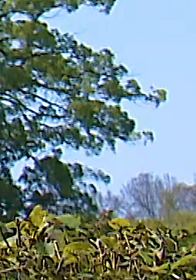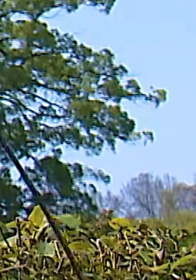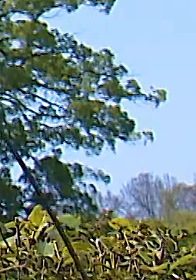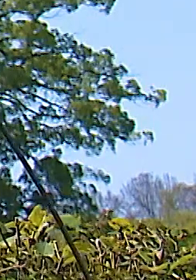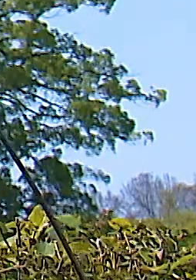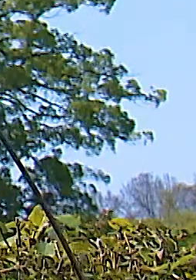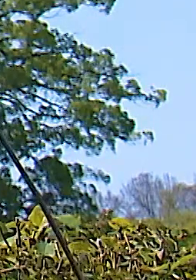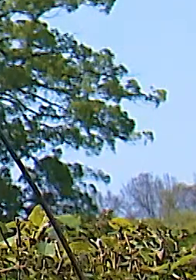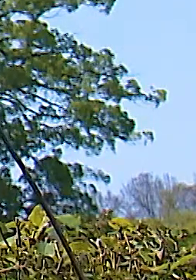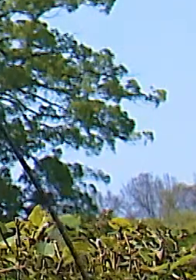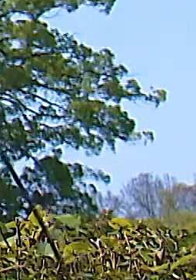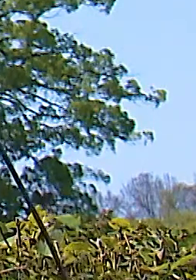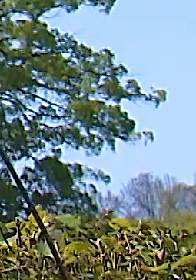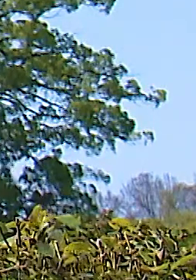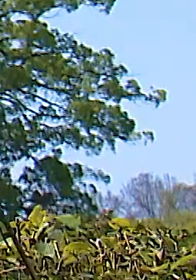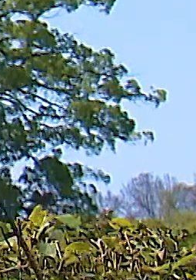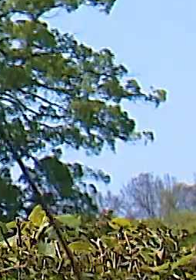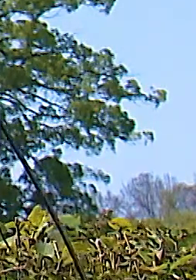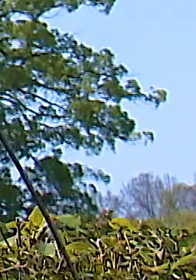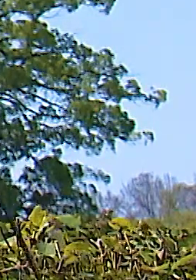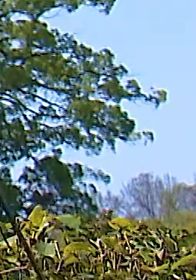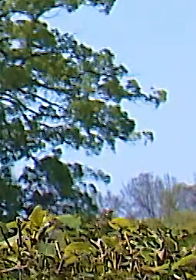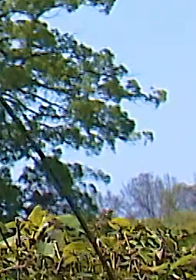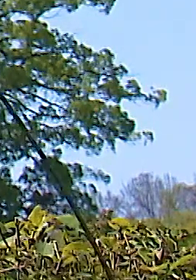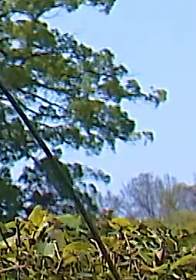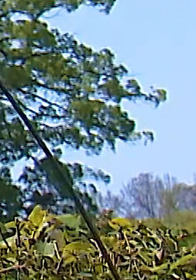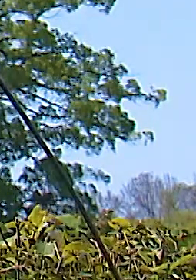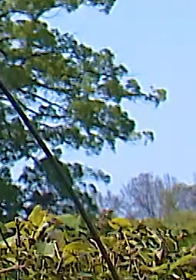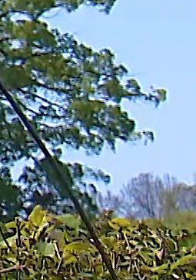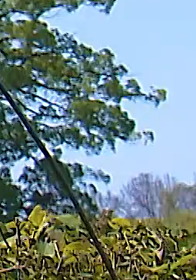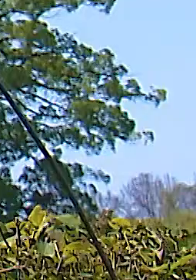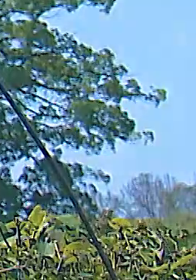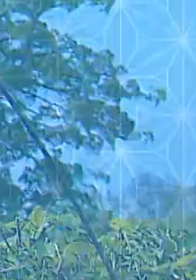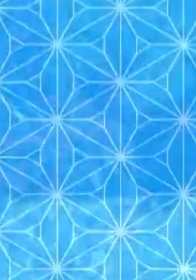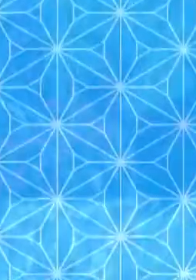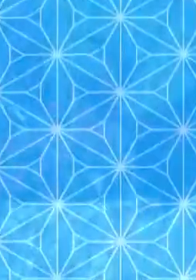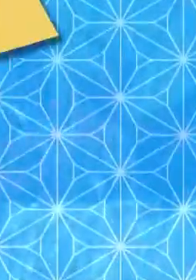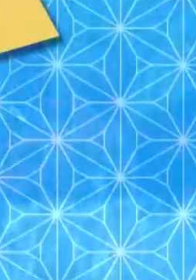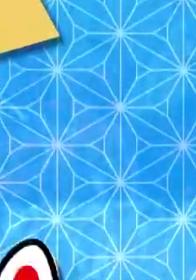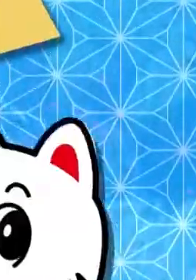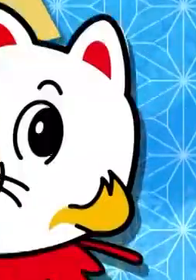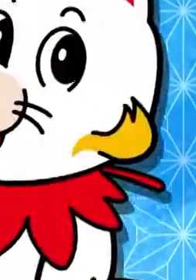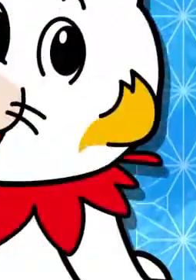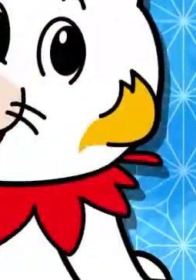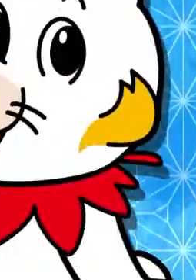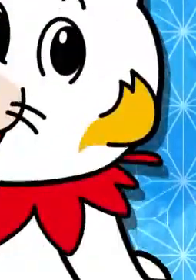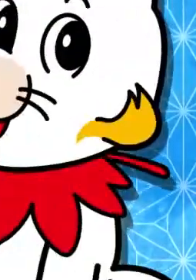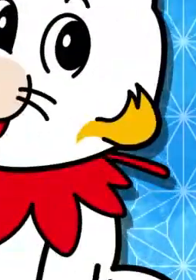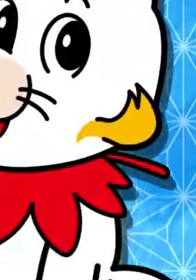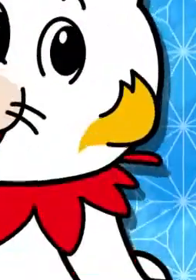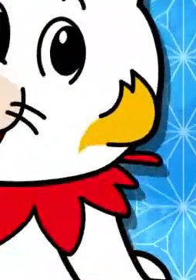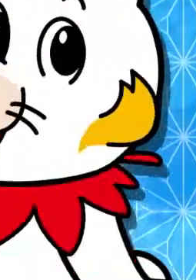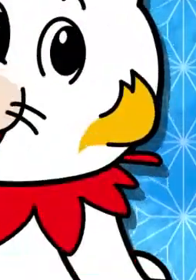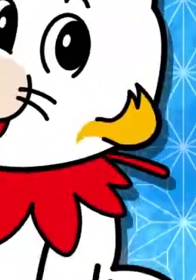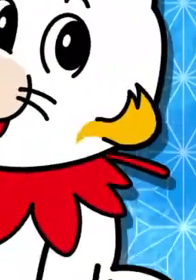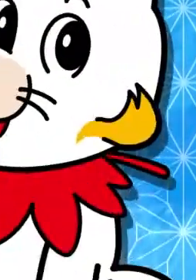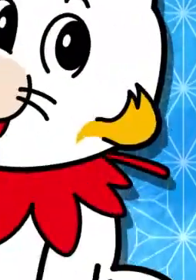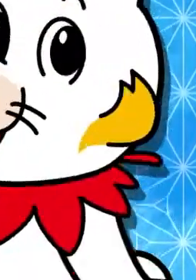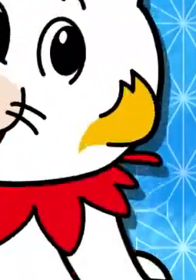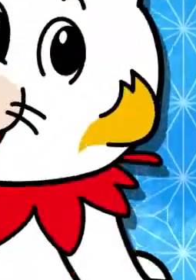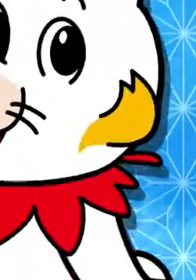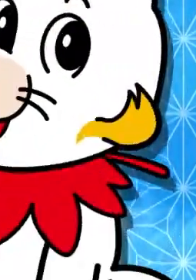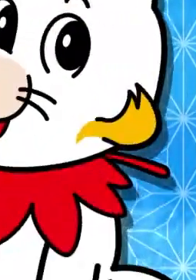広島広域都市圏200万人の民を心を一つにするのじゃ。元就200万